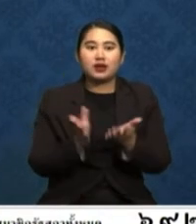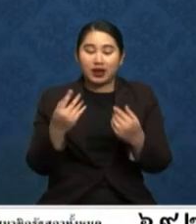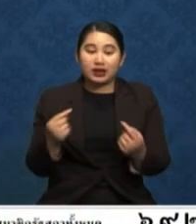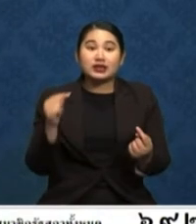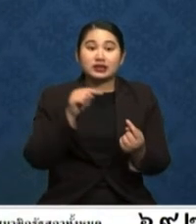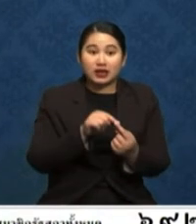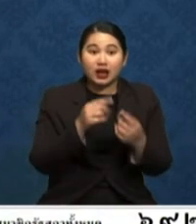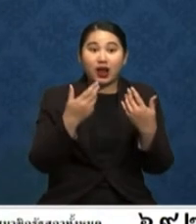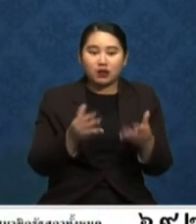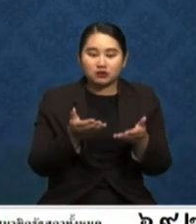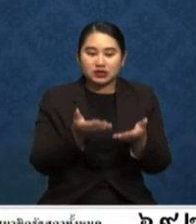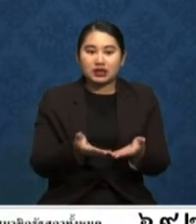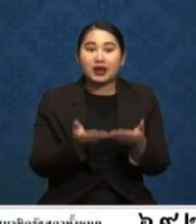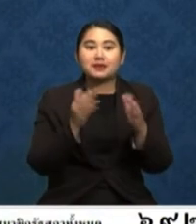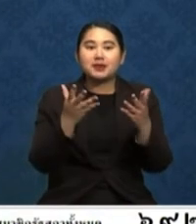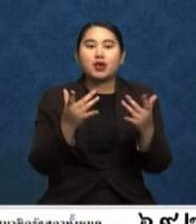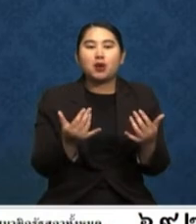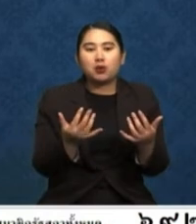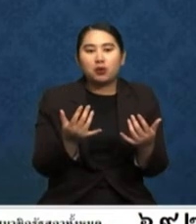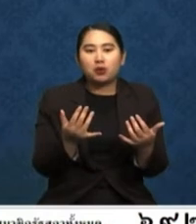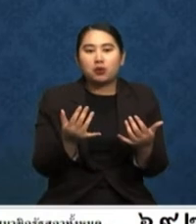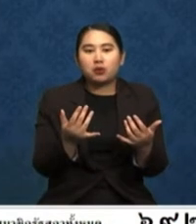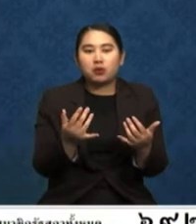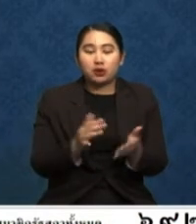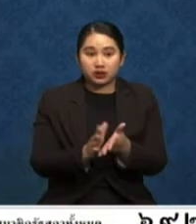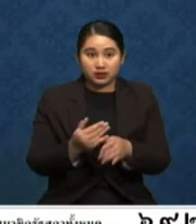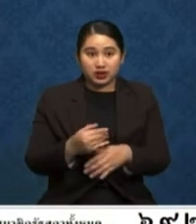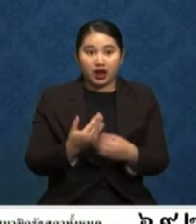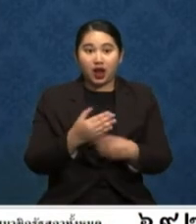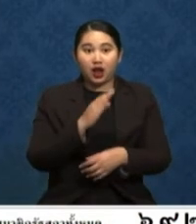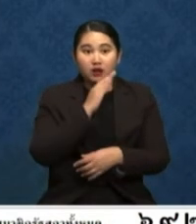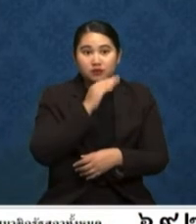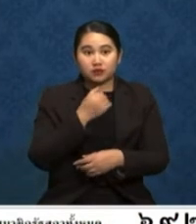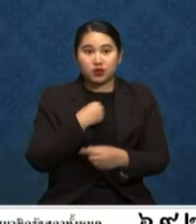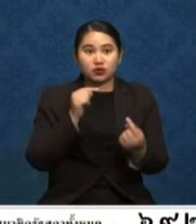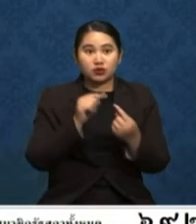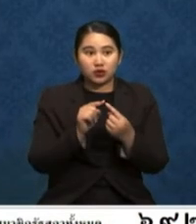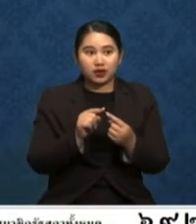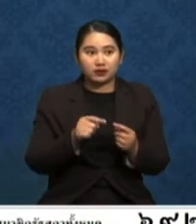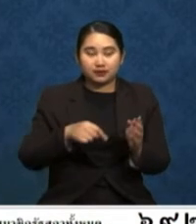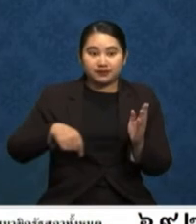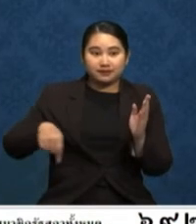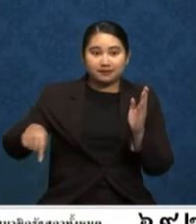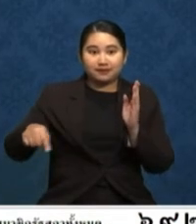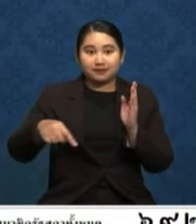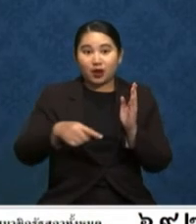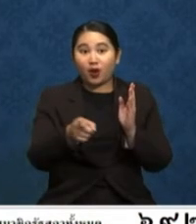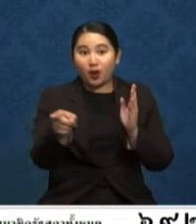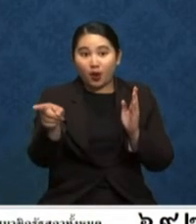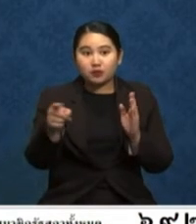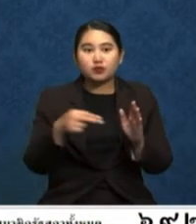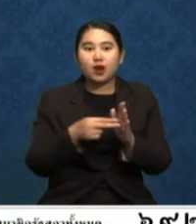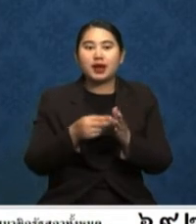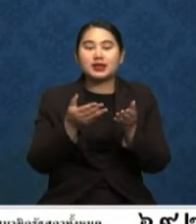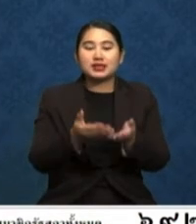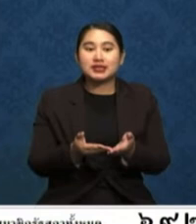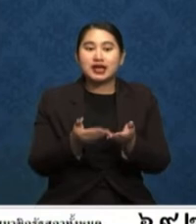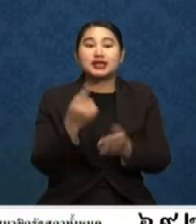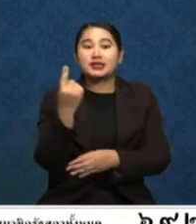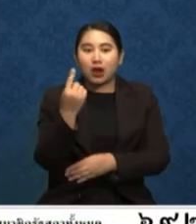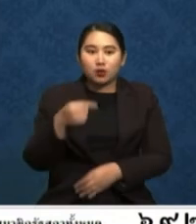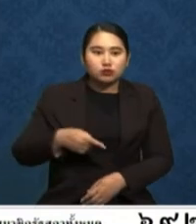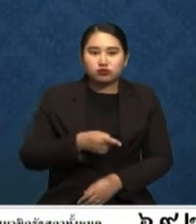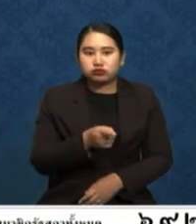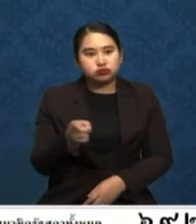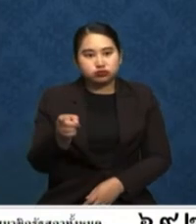แล้วไม่มีเรือก็ต้องรอต่อไปแต่ถ้าเขาใช้ช่องแคบมะละกาเนี่ยเขาใช้เรือลำเดียววิ่งปรื๊ดเดียว